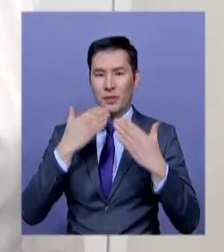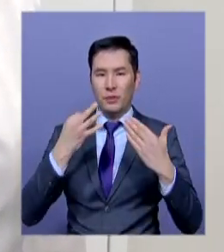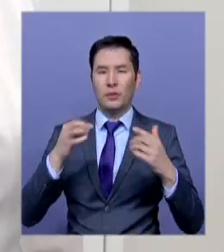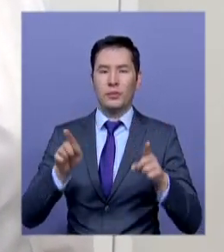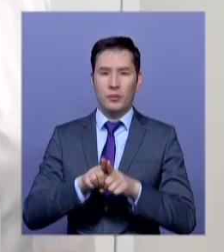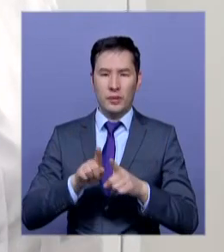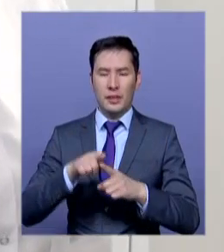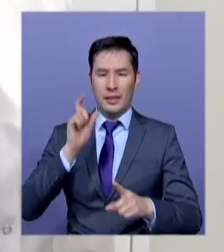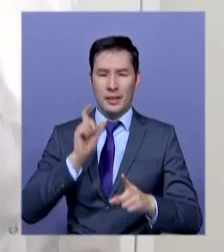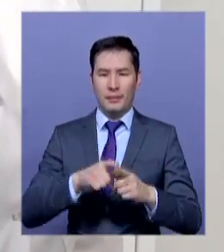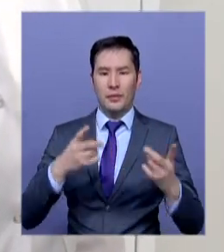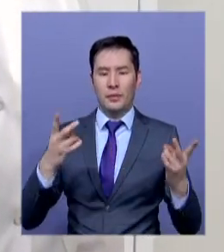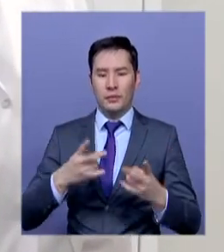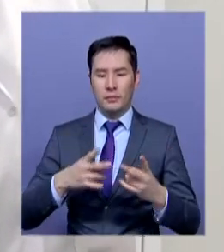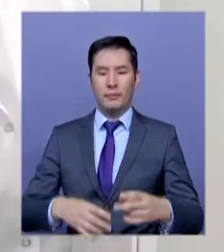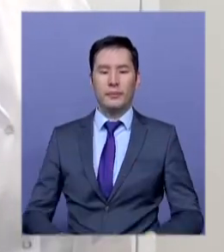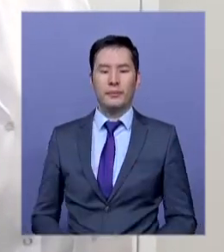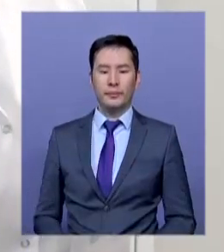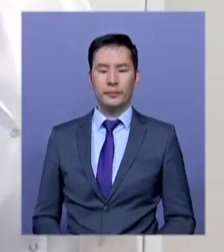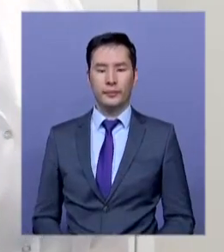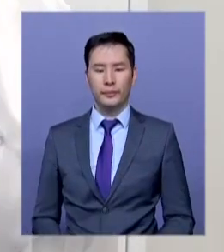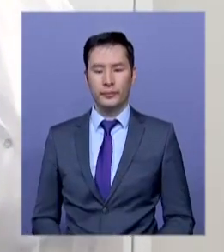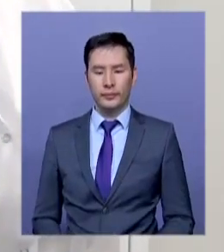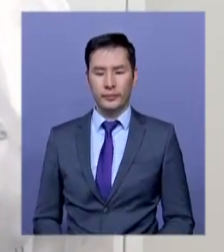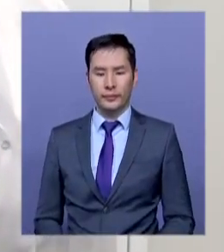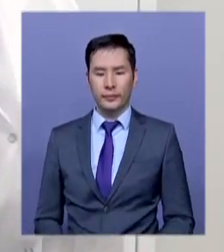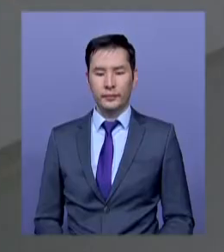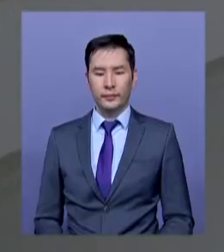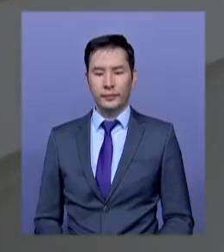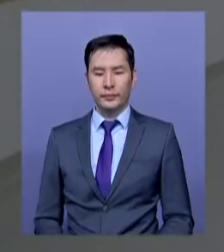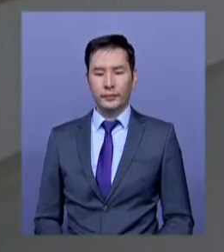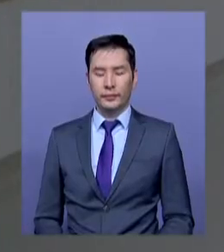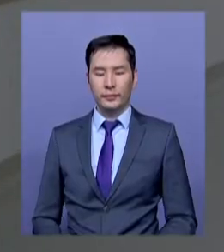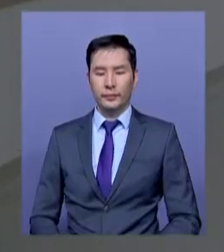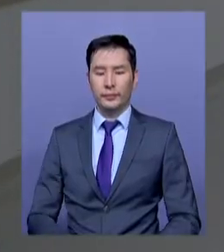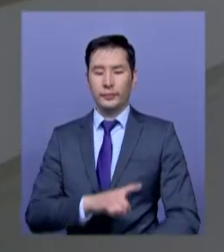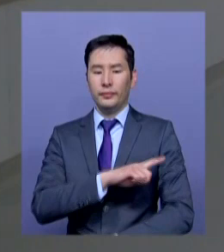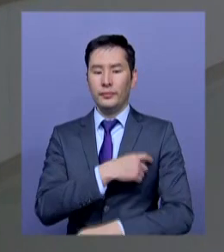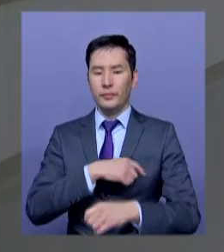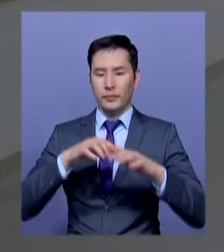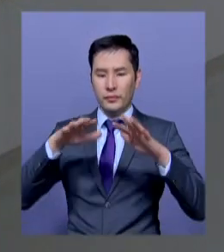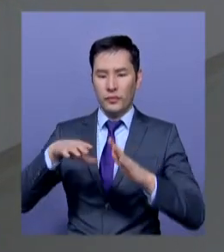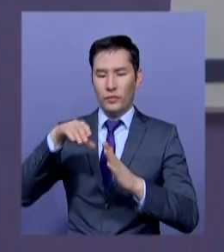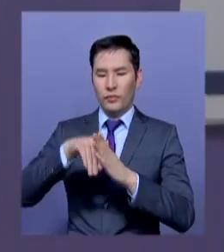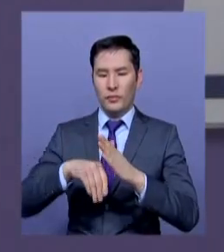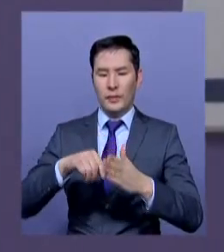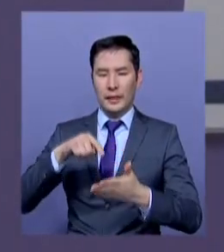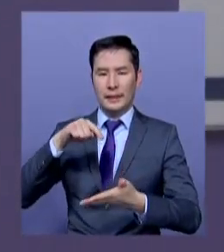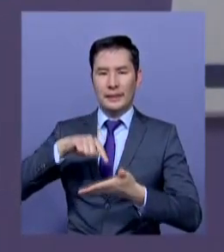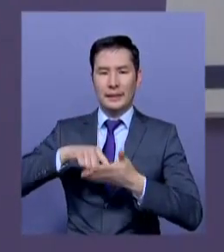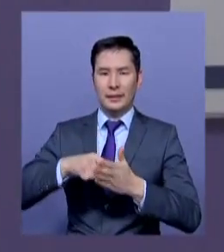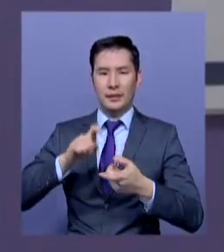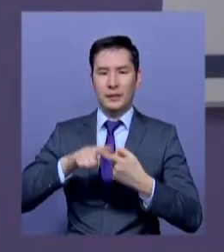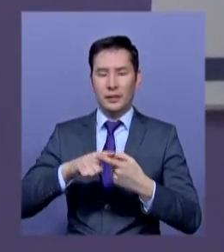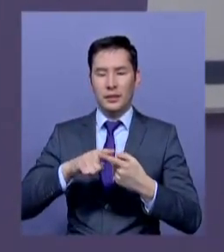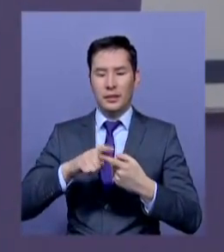бір оқу бойынша немесе қолдау қажет болса көмектесуіміз керек. Ауруханада жаңа желдету жүйесі орнатылған, яғни ауа